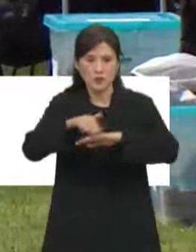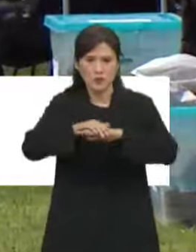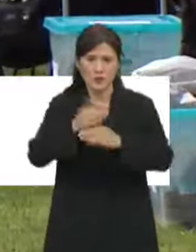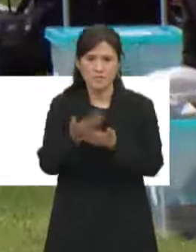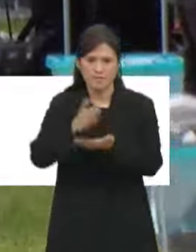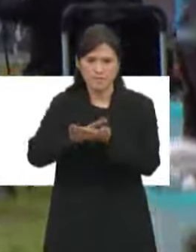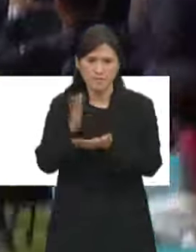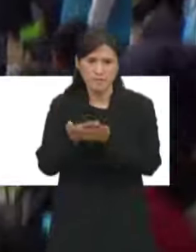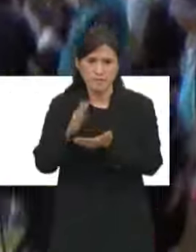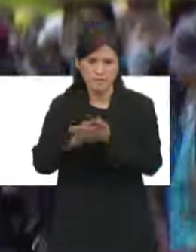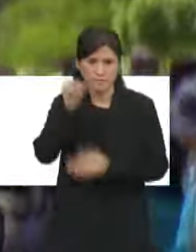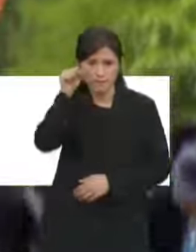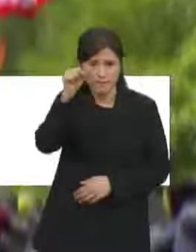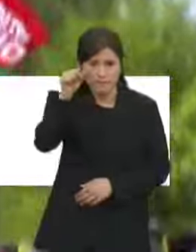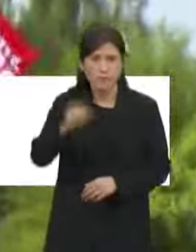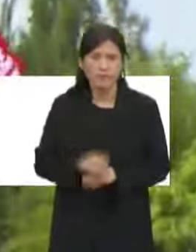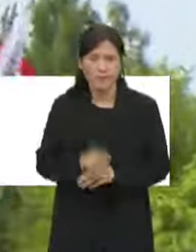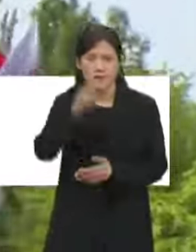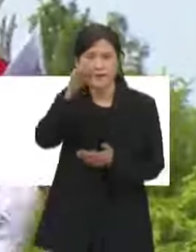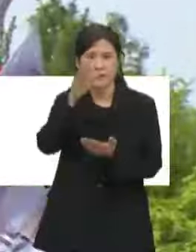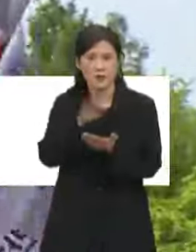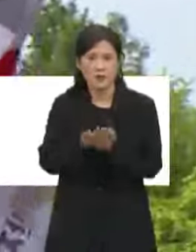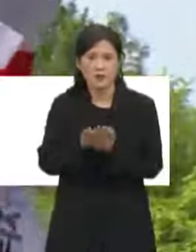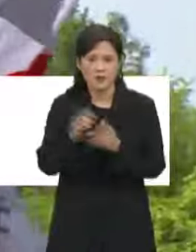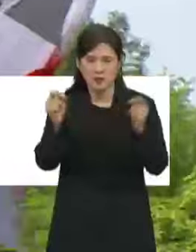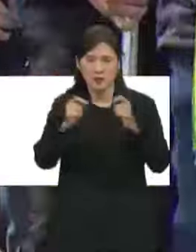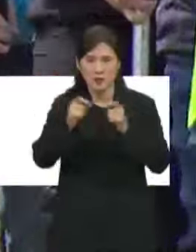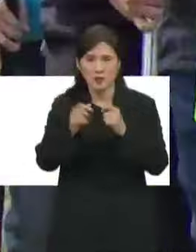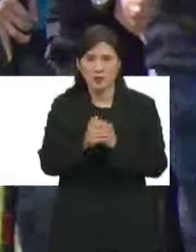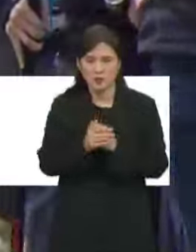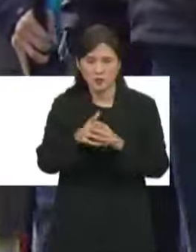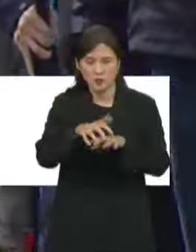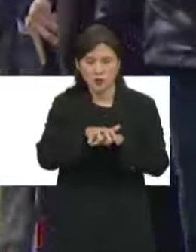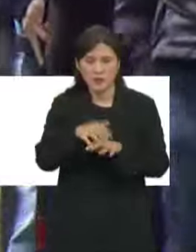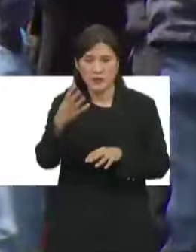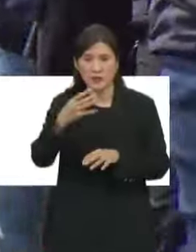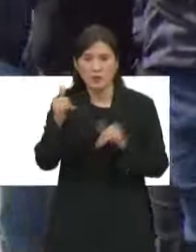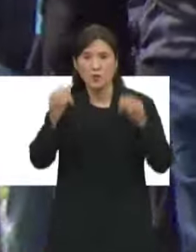전환을 촉구했습니다. 천안터미널 인근에서도 조합원